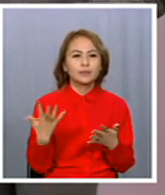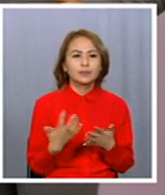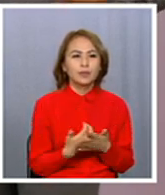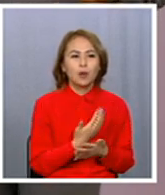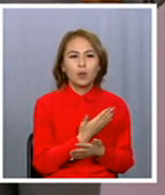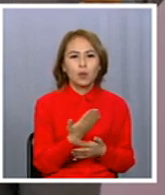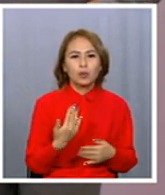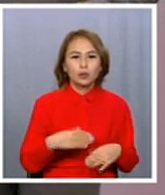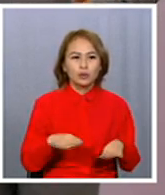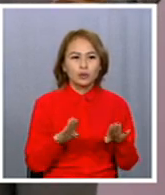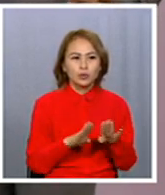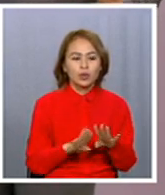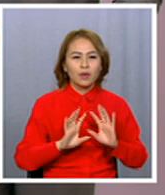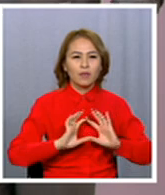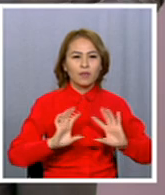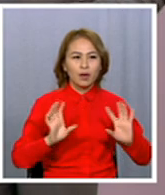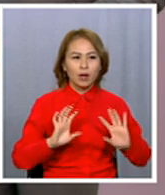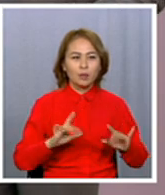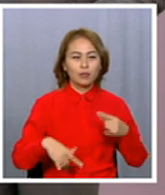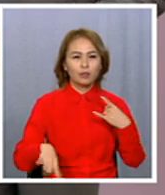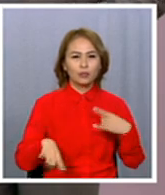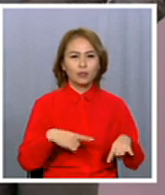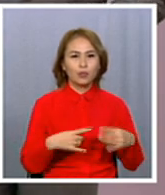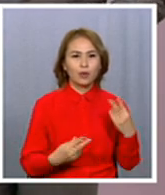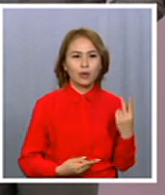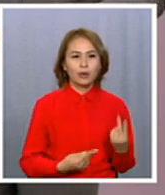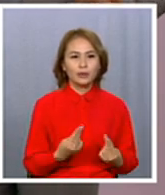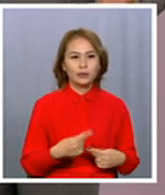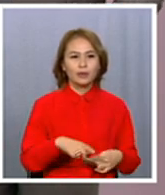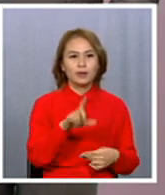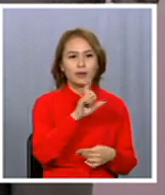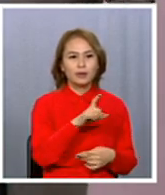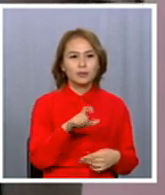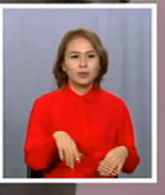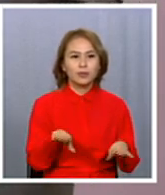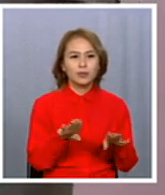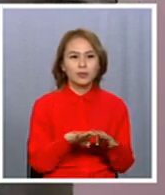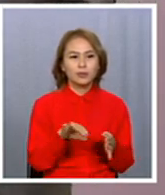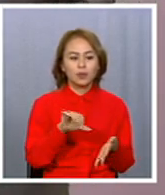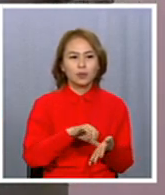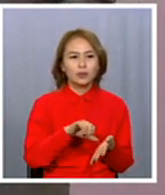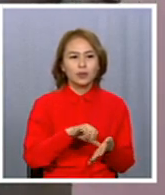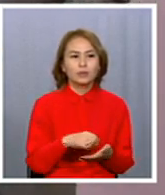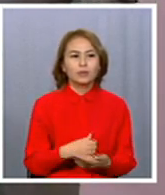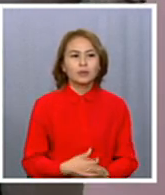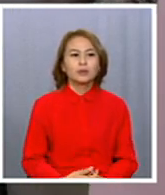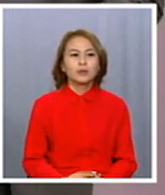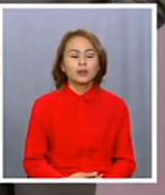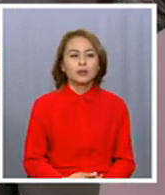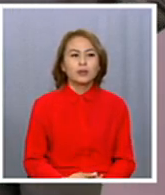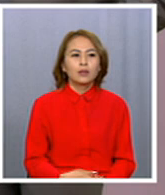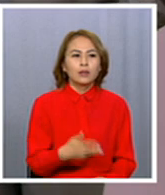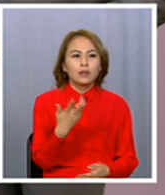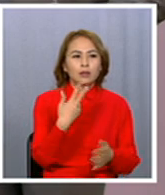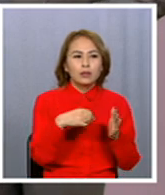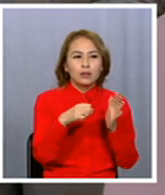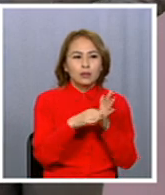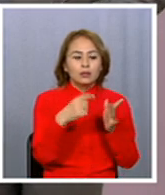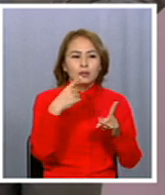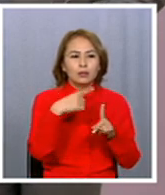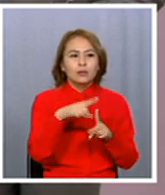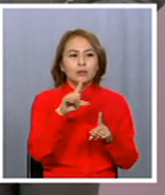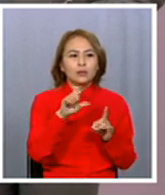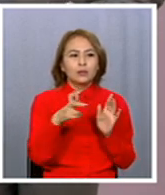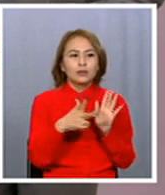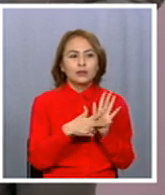үшін волейбол мен футболға қатысқан адамдар санын қосамыз. Яғни 36-ға 108-ті